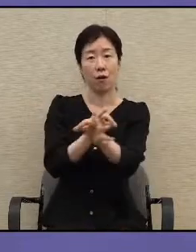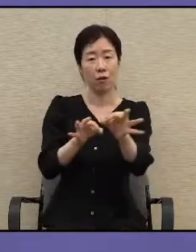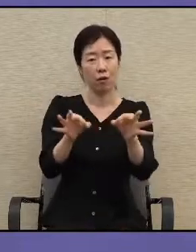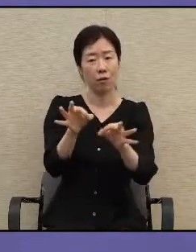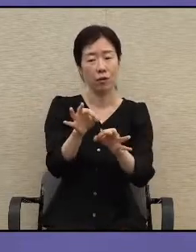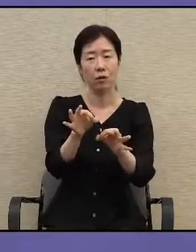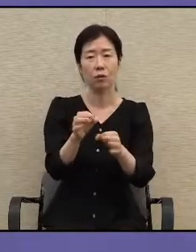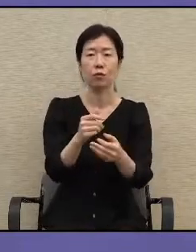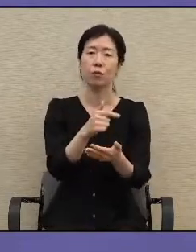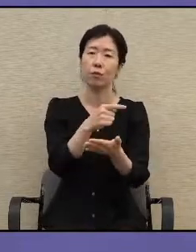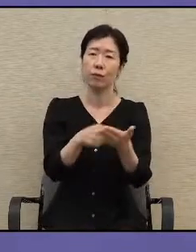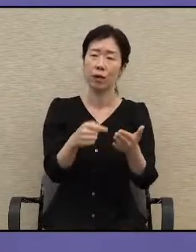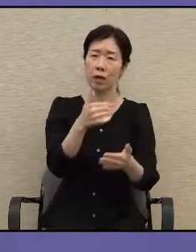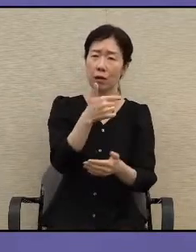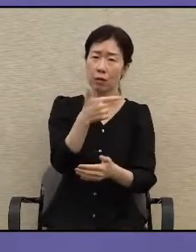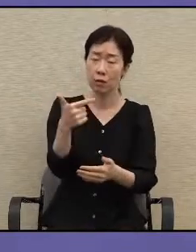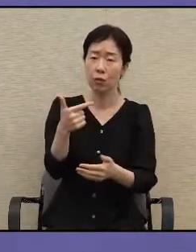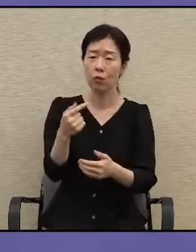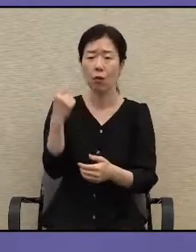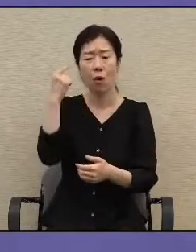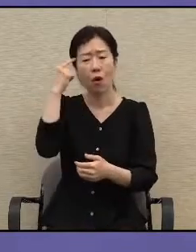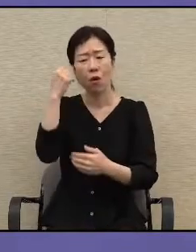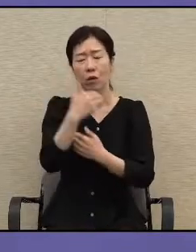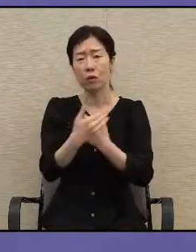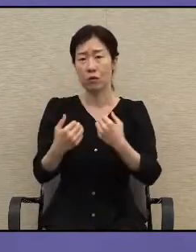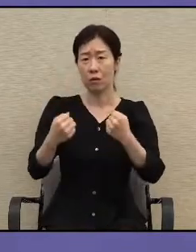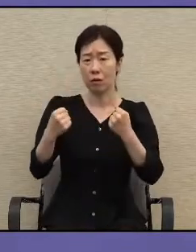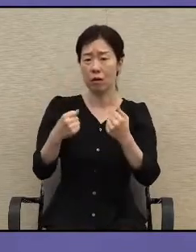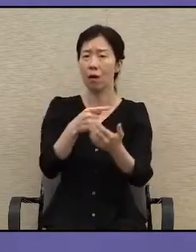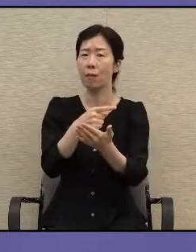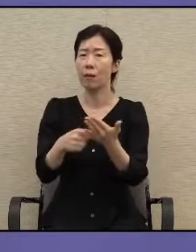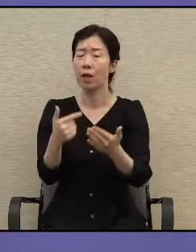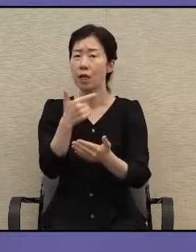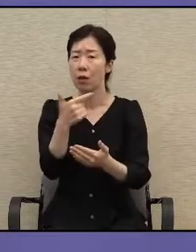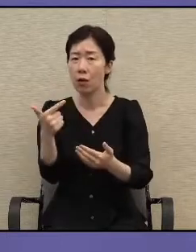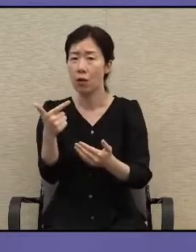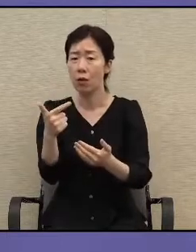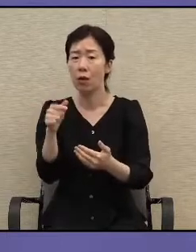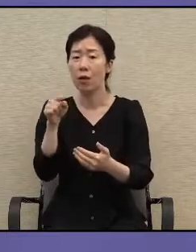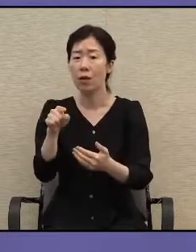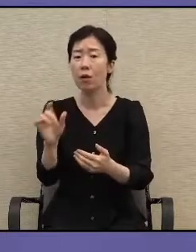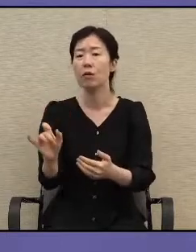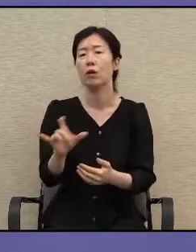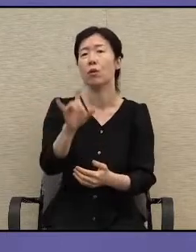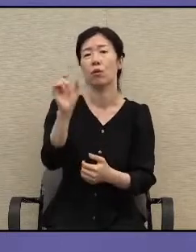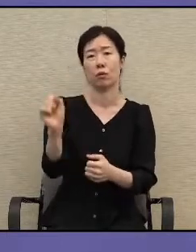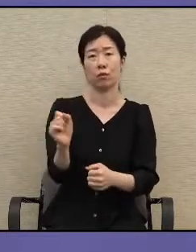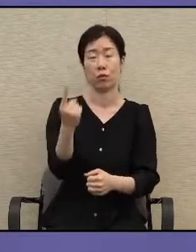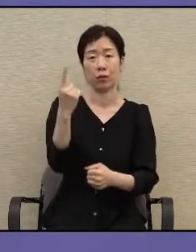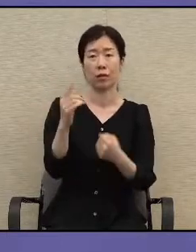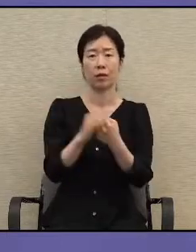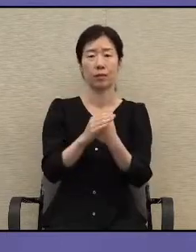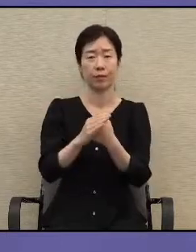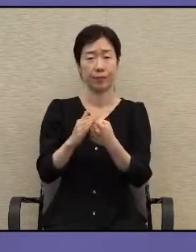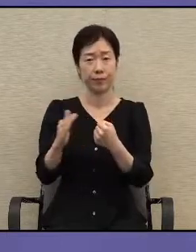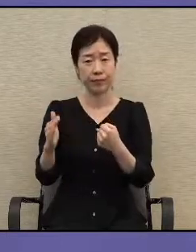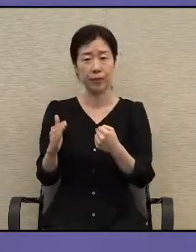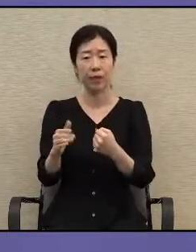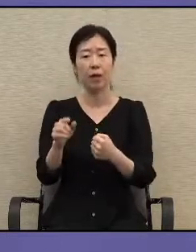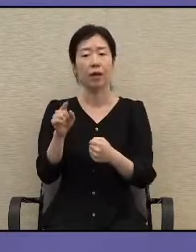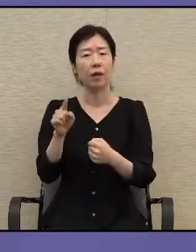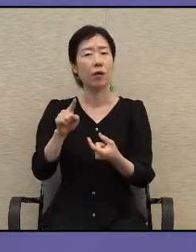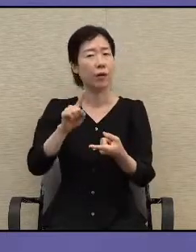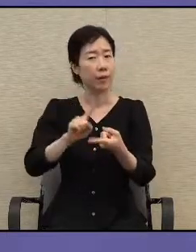이런 위기에 가져오는 이런 여러 가지 어려움은 장기적이고 굉장히 오래 갈 것이라고 예측을 하고 있습니다. 오늘의 주제인